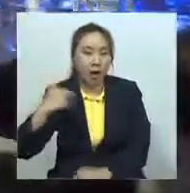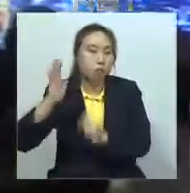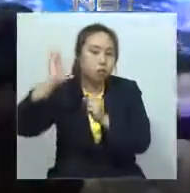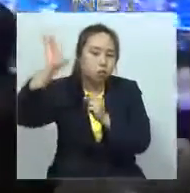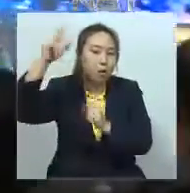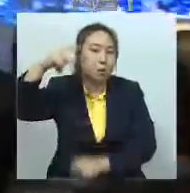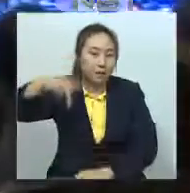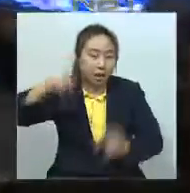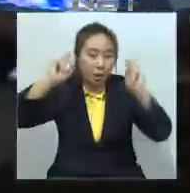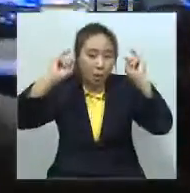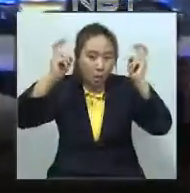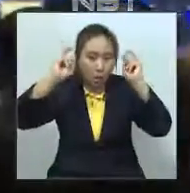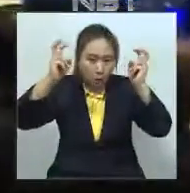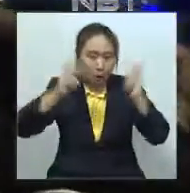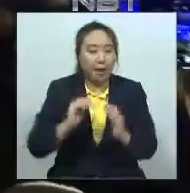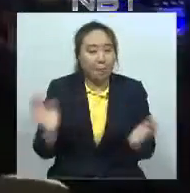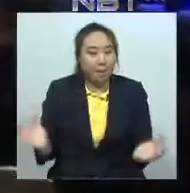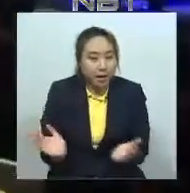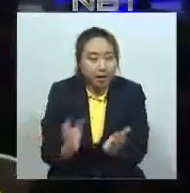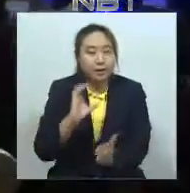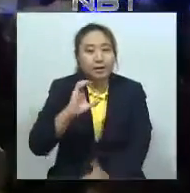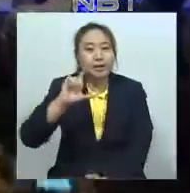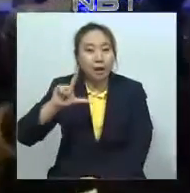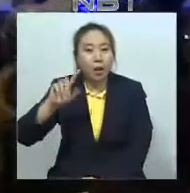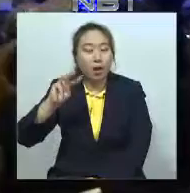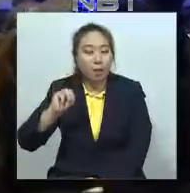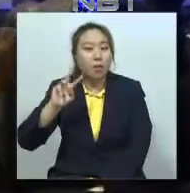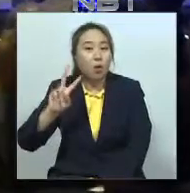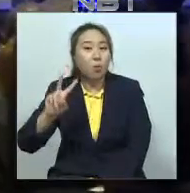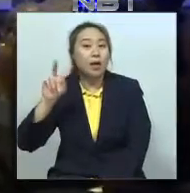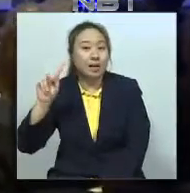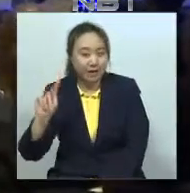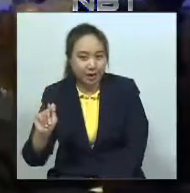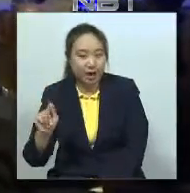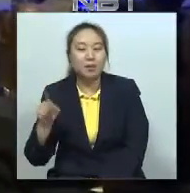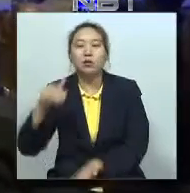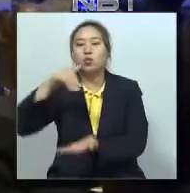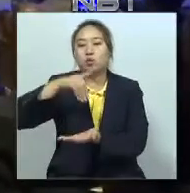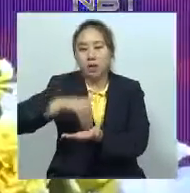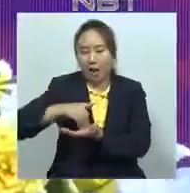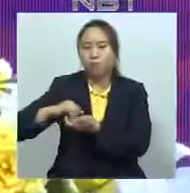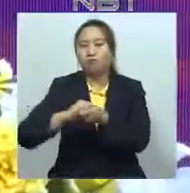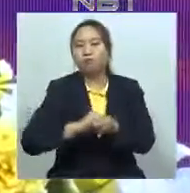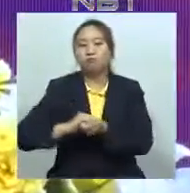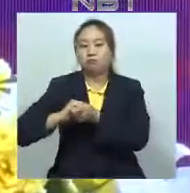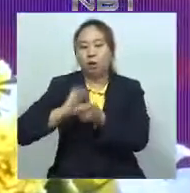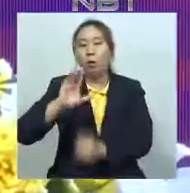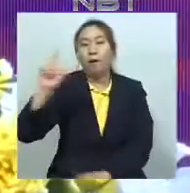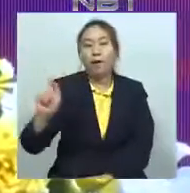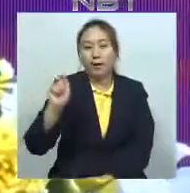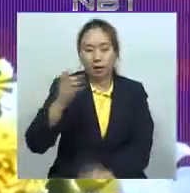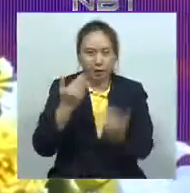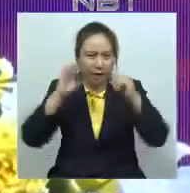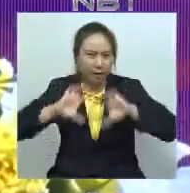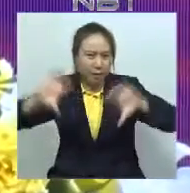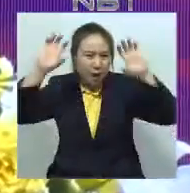าพิเศษในหัวข้อการผลักดันให้ CLMVT เป็นศูนย์กลางห่วงโซ่คุณค่ายุคใหม่แห่งเอเชียระบุว่ารัฐบาลเ